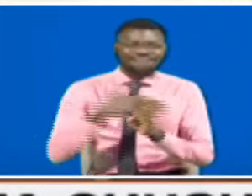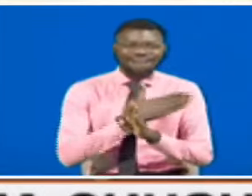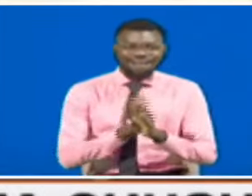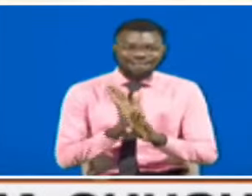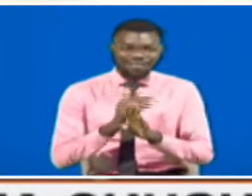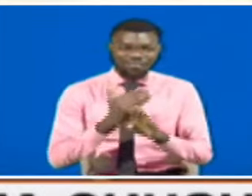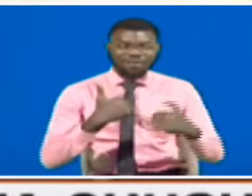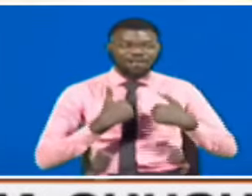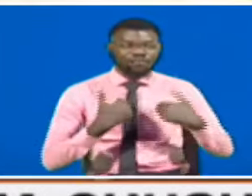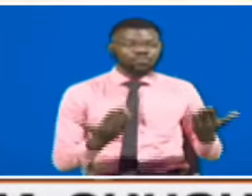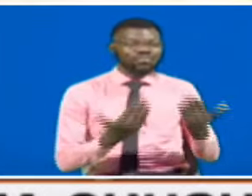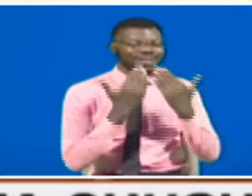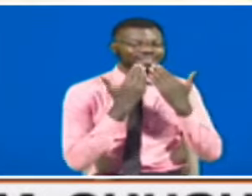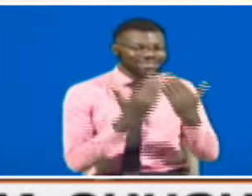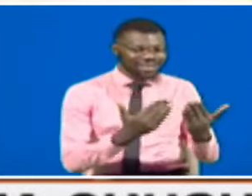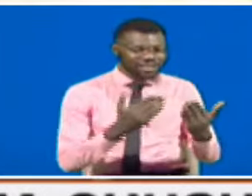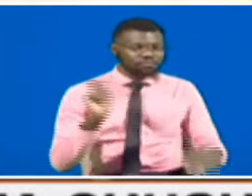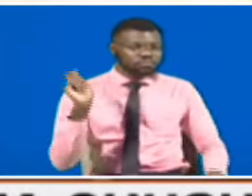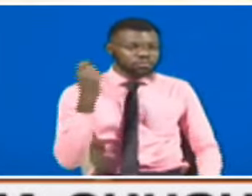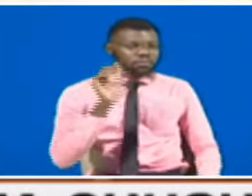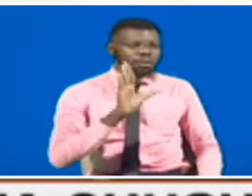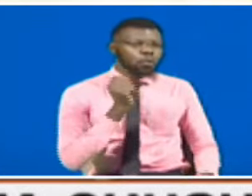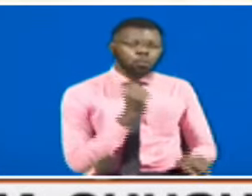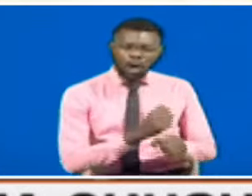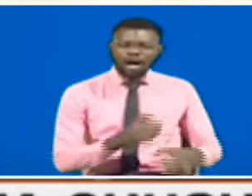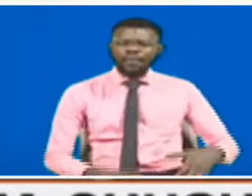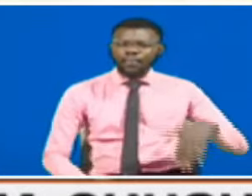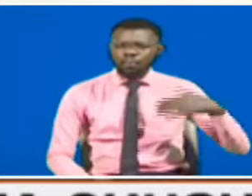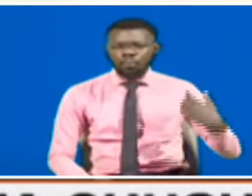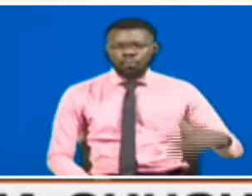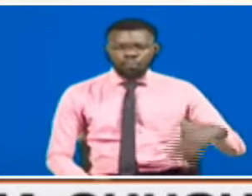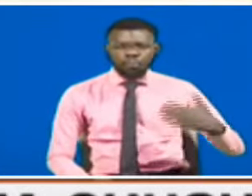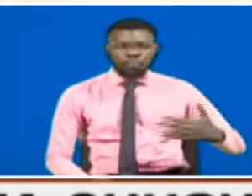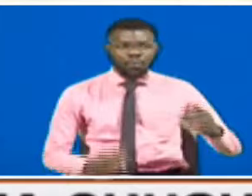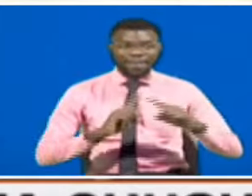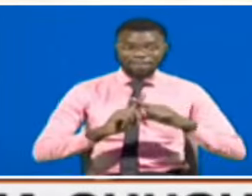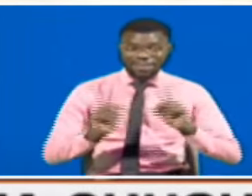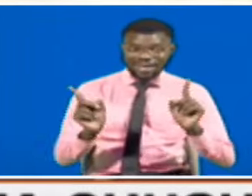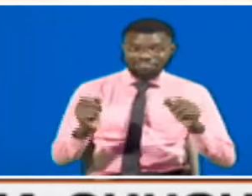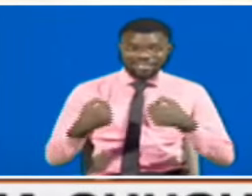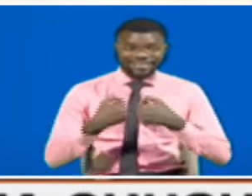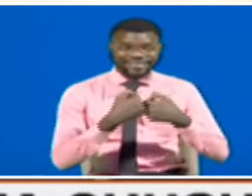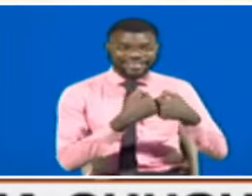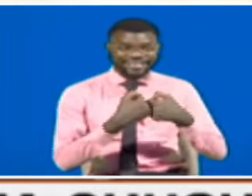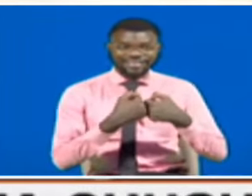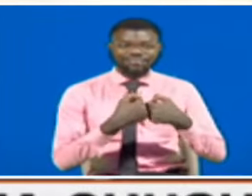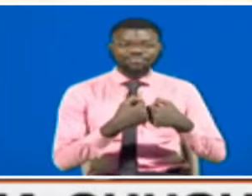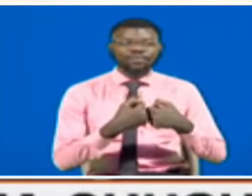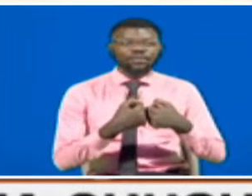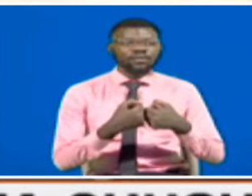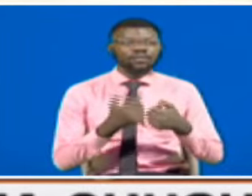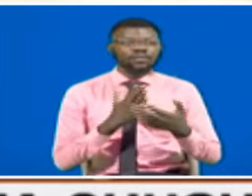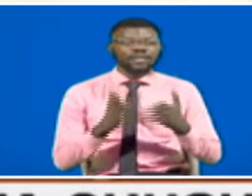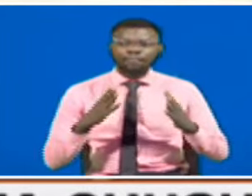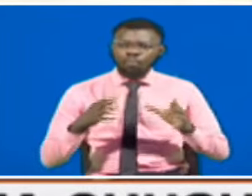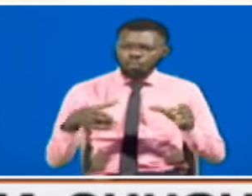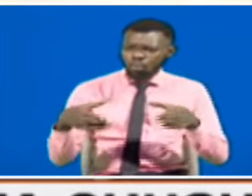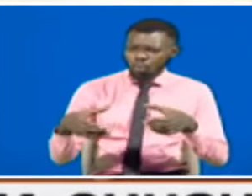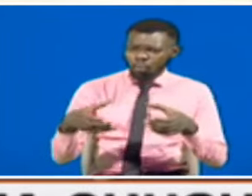rais kwa ajili ya kazi nzuri ambayo ametufanyia. Ile tu changamoto tuko nayo ni wale supporters,